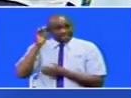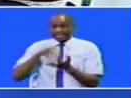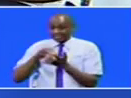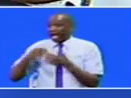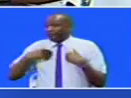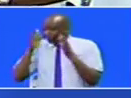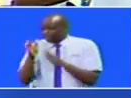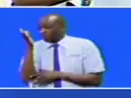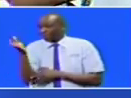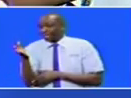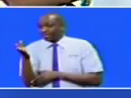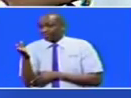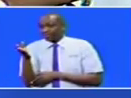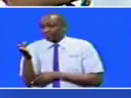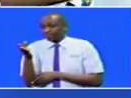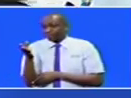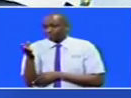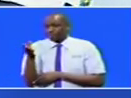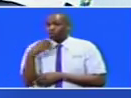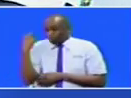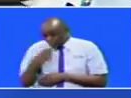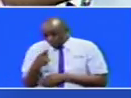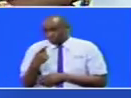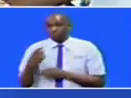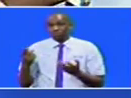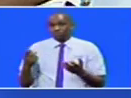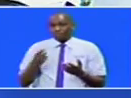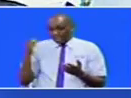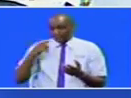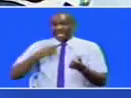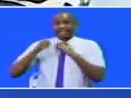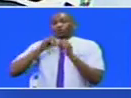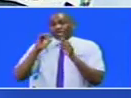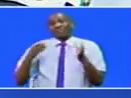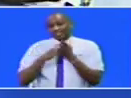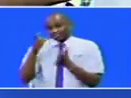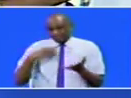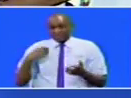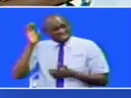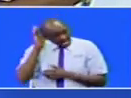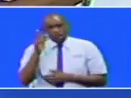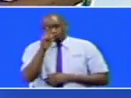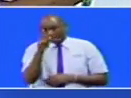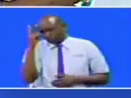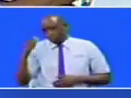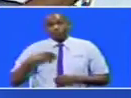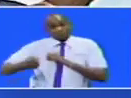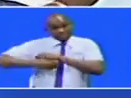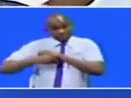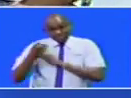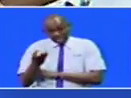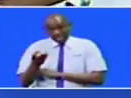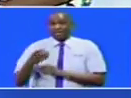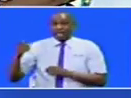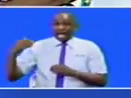kuna mtu ambaye ameshtakiwa na mtu fulani na hatua kuchukuliwa. There are cases, one or two ambaye mimi mwenyewe nimeelezwa ya